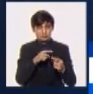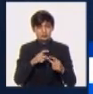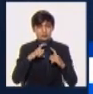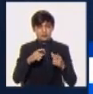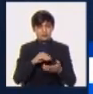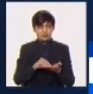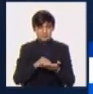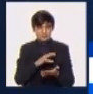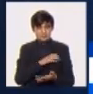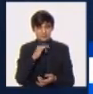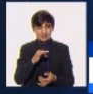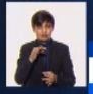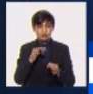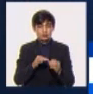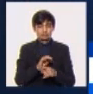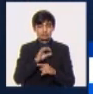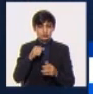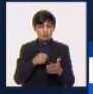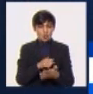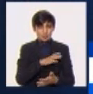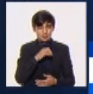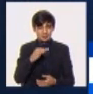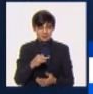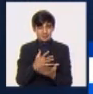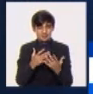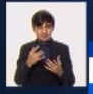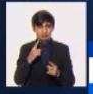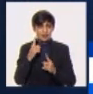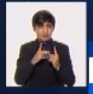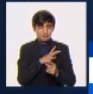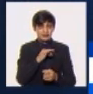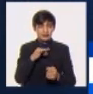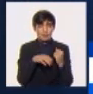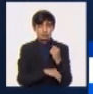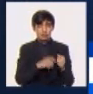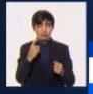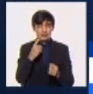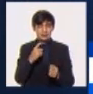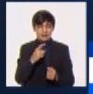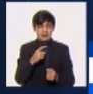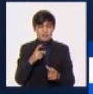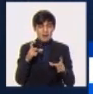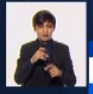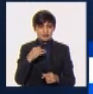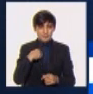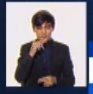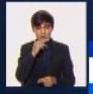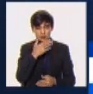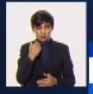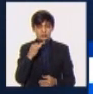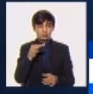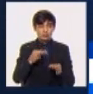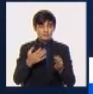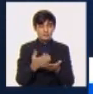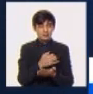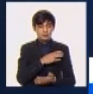хаттама толтырды. Іс сотқа дейін жетіп, қоғамда дүрбелең туғызды. Ақыры дүкен иесі кінәсі екен дәлелдеп сотта жеңіп